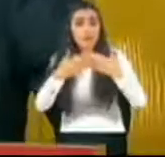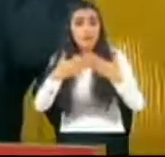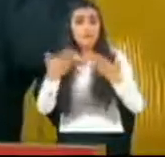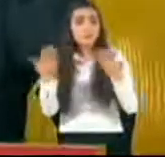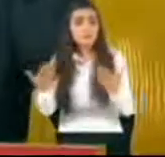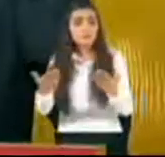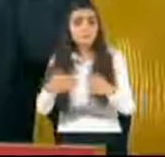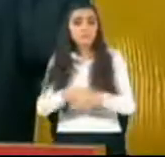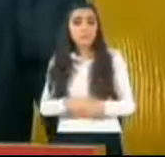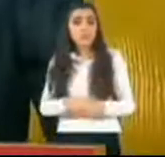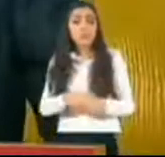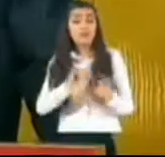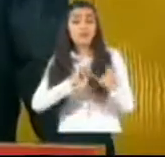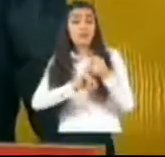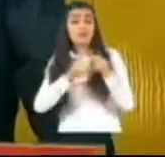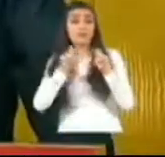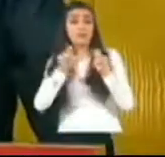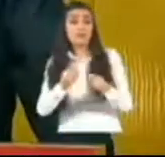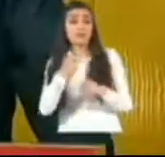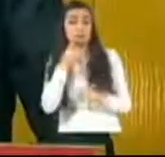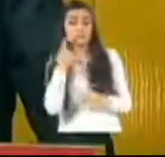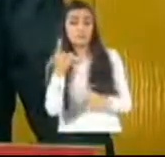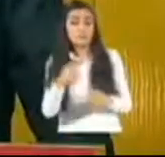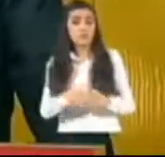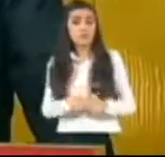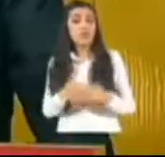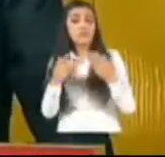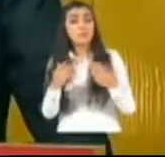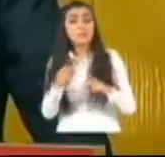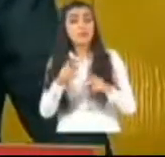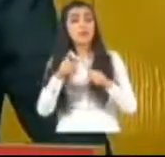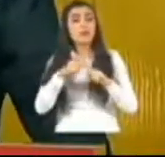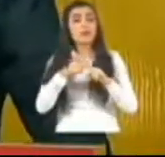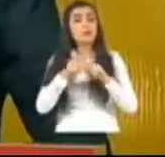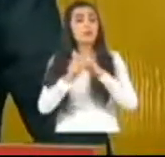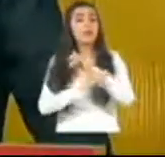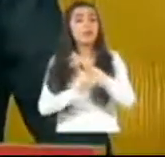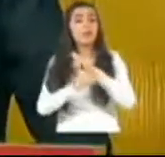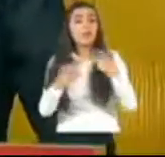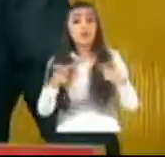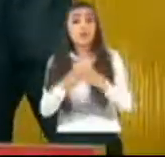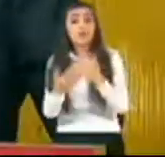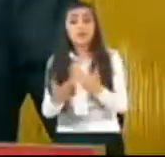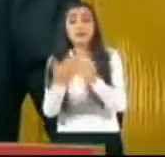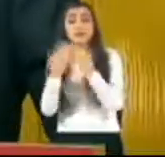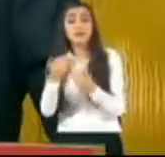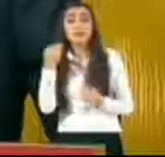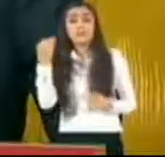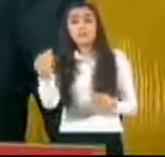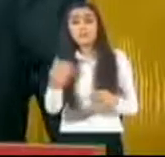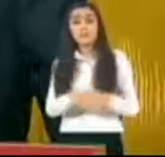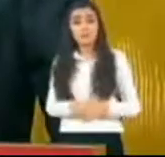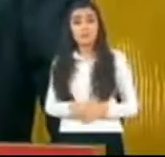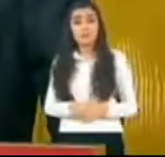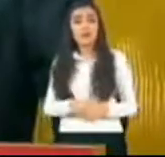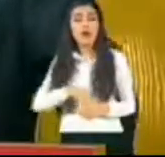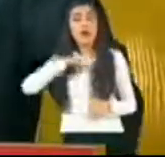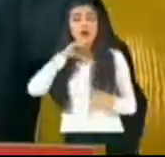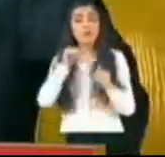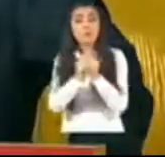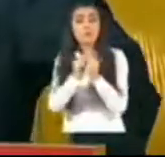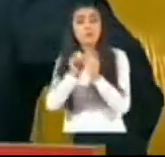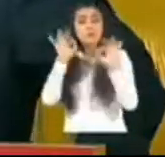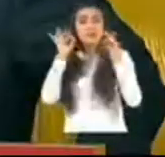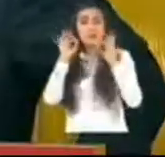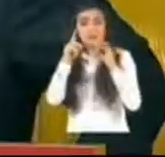eden ve iddia edilmiştir. Peki terör örgütlerine destek vermek Avrupa